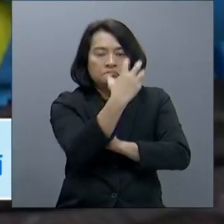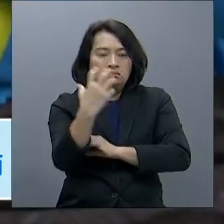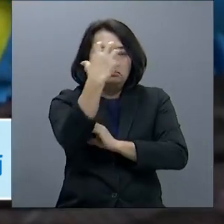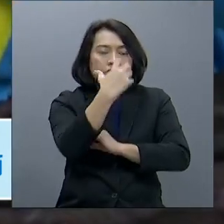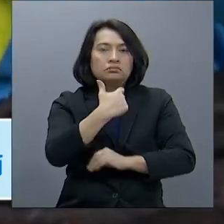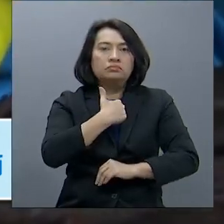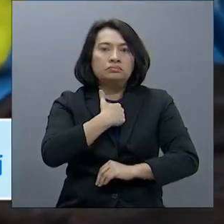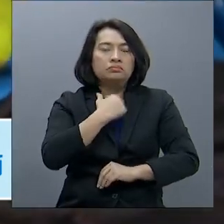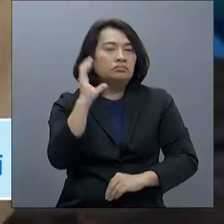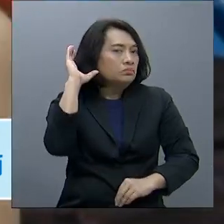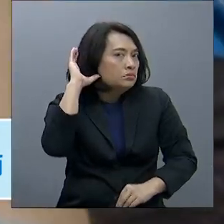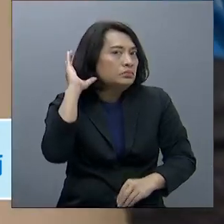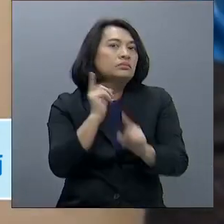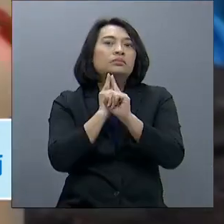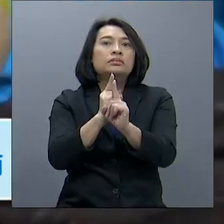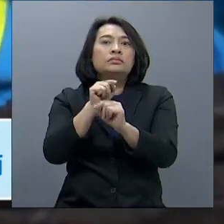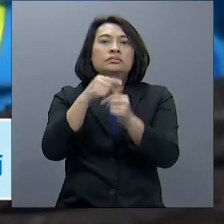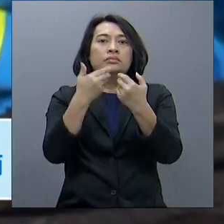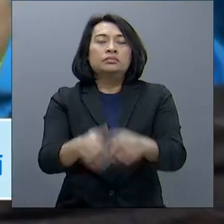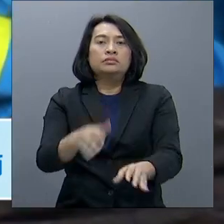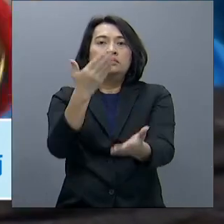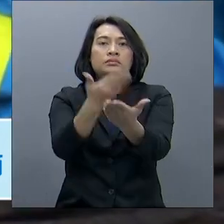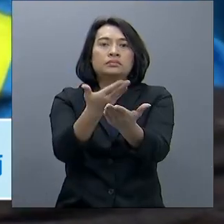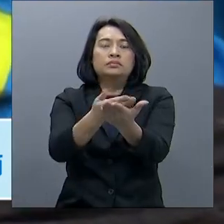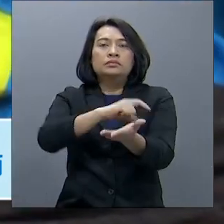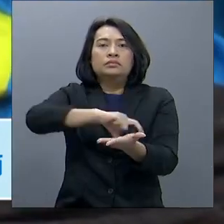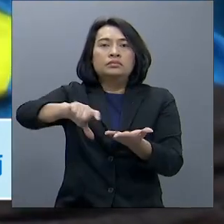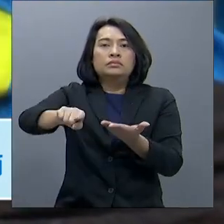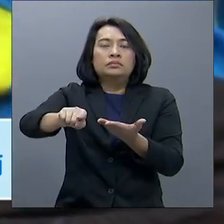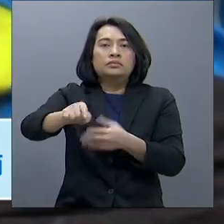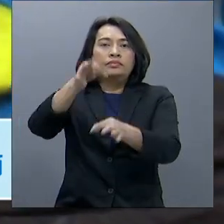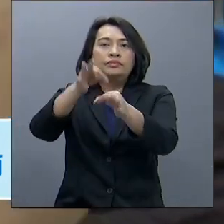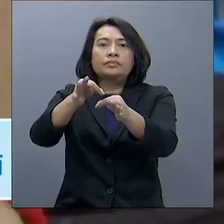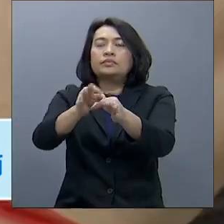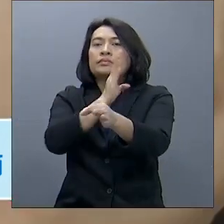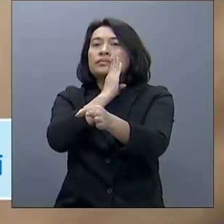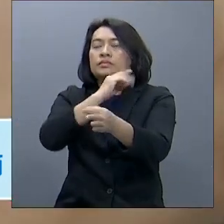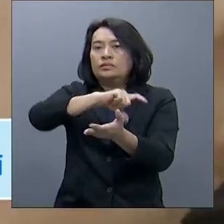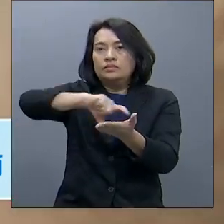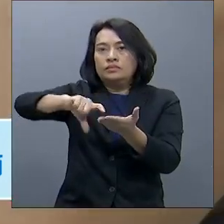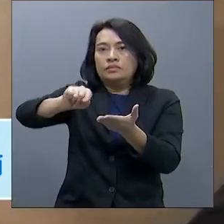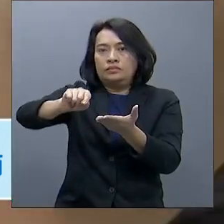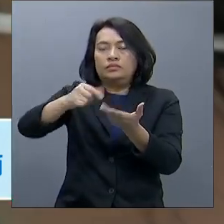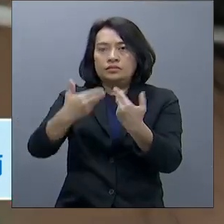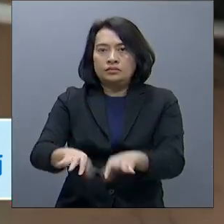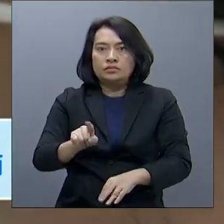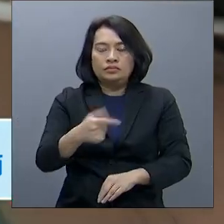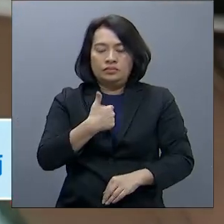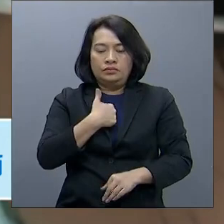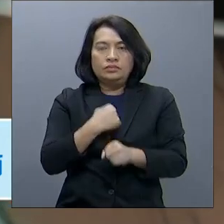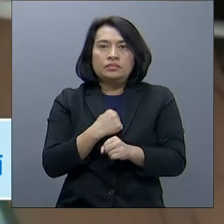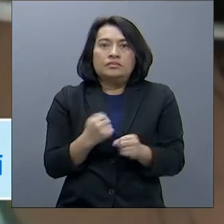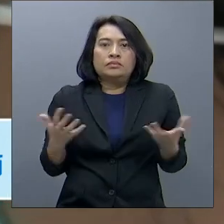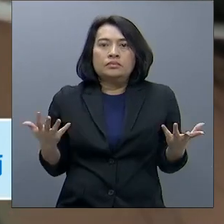ส่วนเงินที่โอนไปปลายทางทั้งหมดเป็นบัญชีม้านะคะความทุกข์ใจของผู้เสียหายตอนนี้คือ คือเธอตกงาน